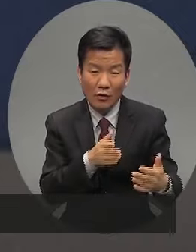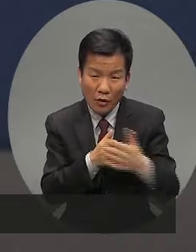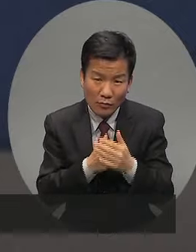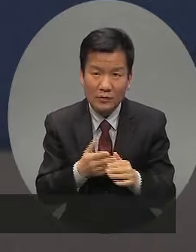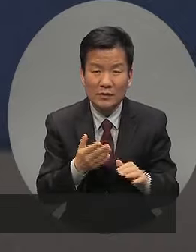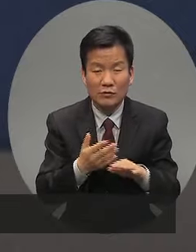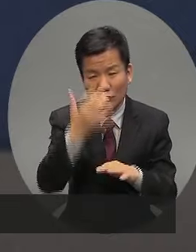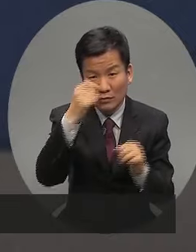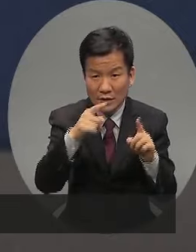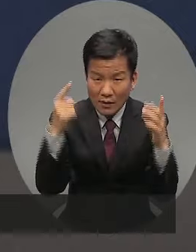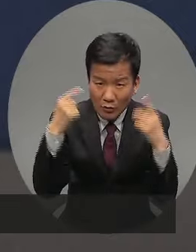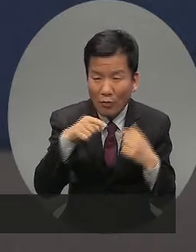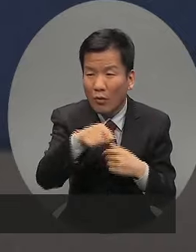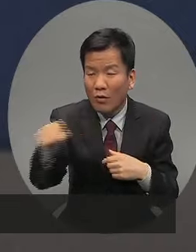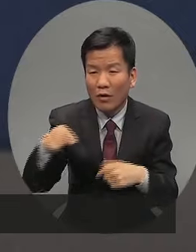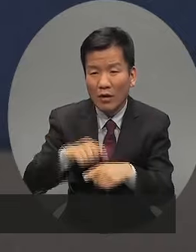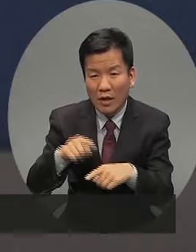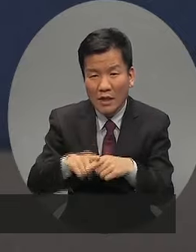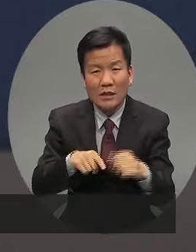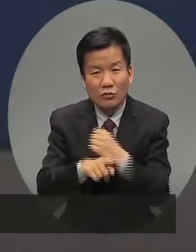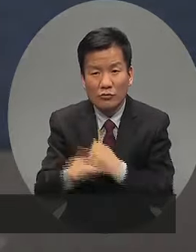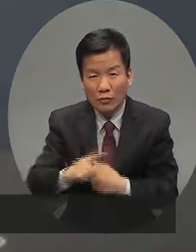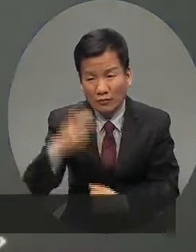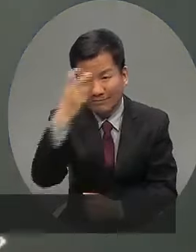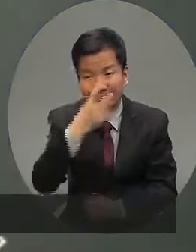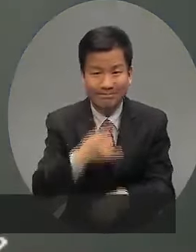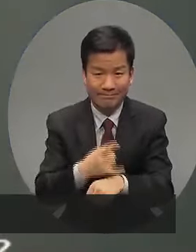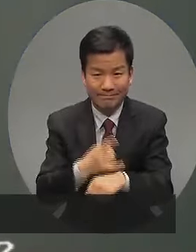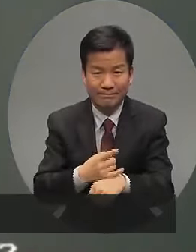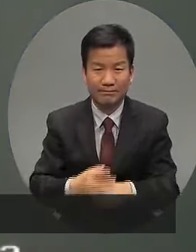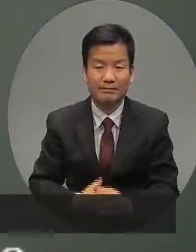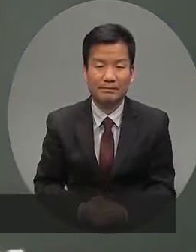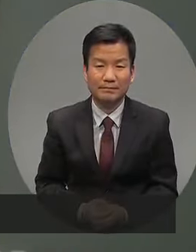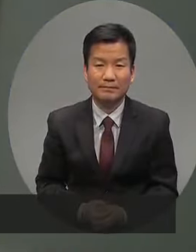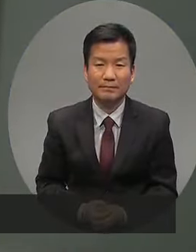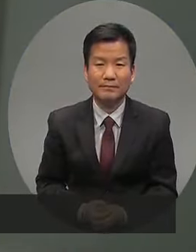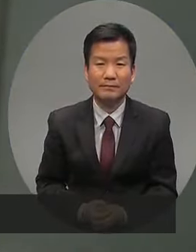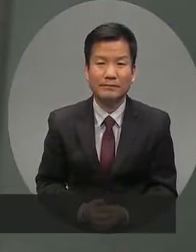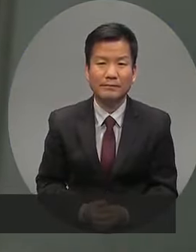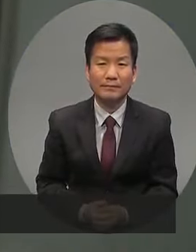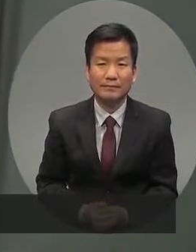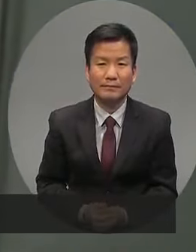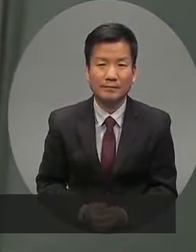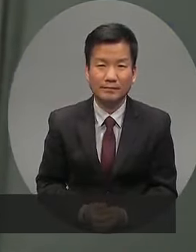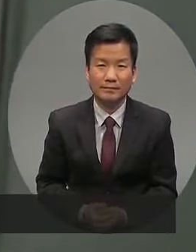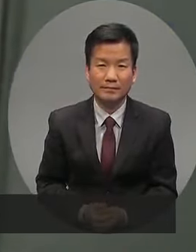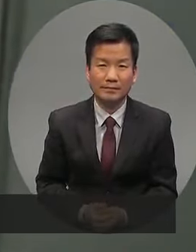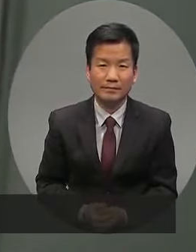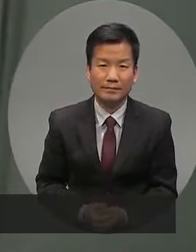상급 병원들의 의료 여건과 관련이 있었는지 조사하기로 했습니다 MBC 뉴스 김입니다